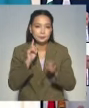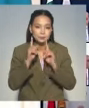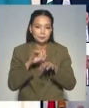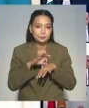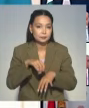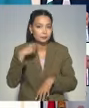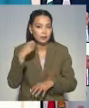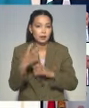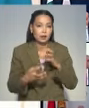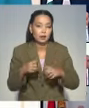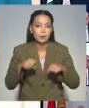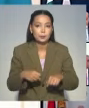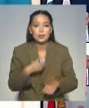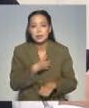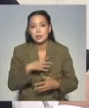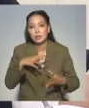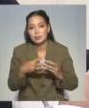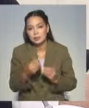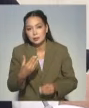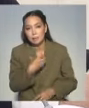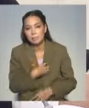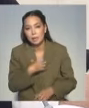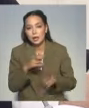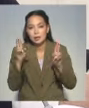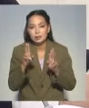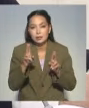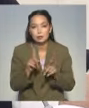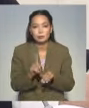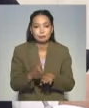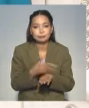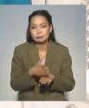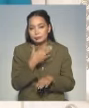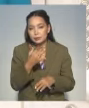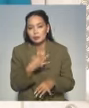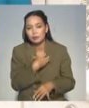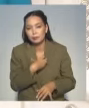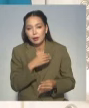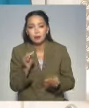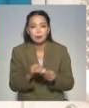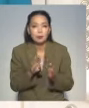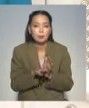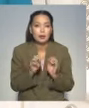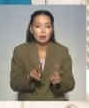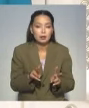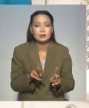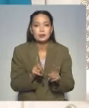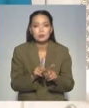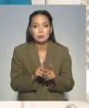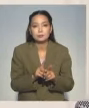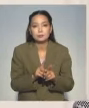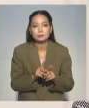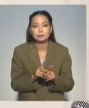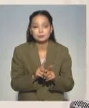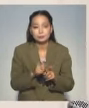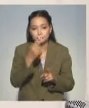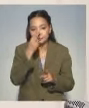президент халықаралық құқық негіздері мен оның маңызды қағидатының бөлінбейтін кешенді және тұрақты қауіпсіздіктің бұзылуы қалыпты жағдайға айналғанын